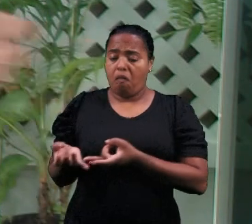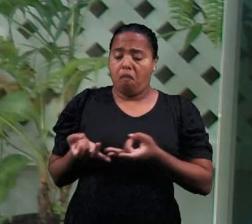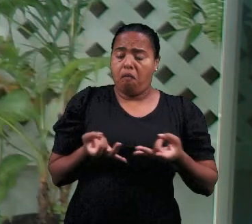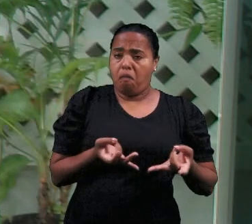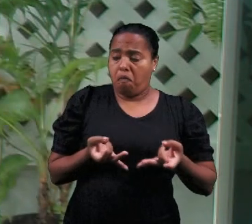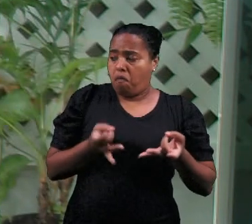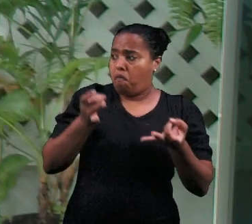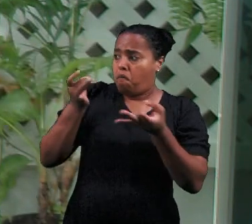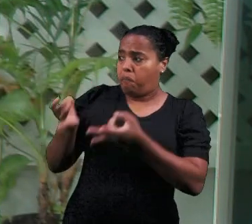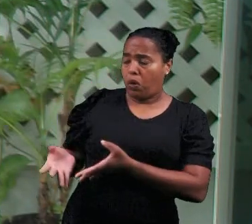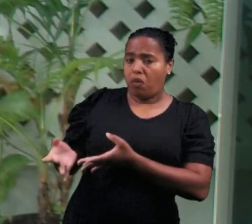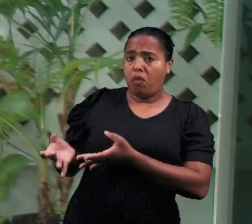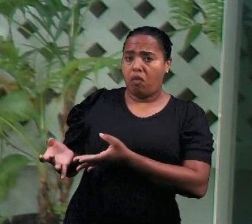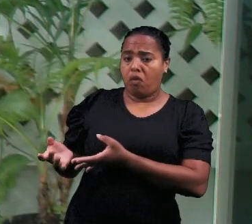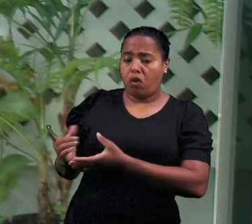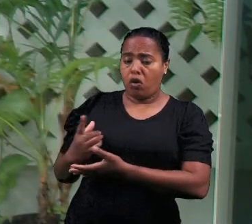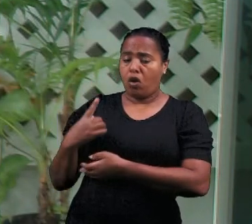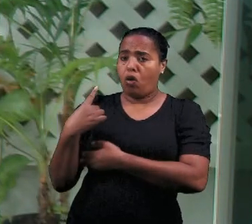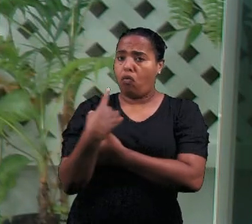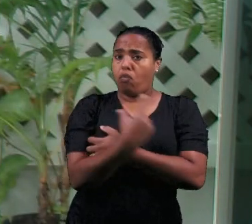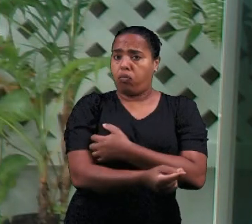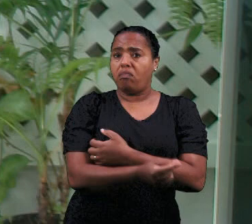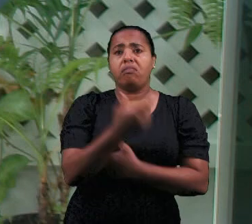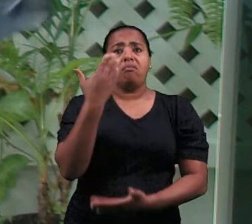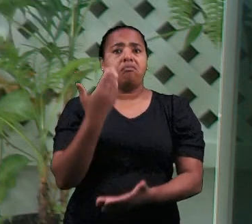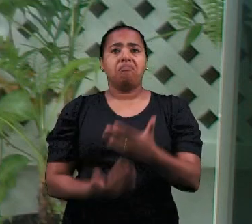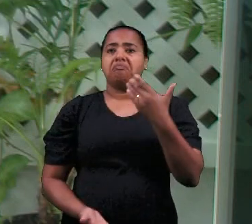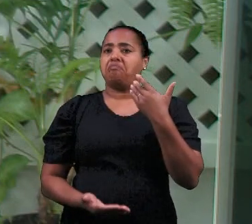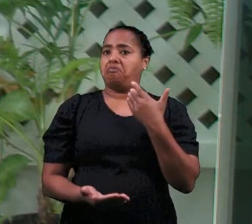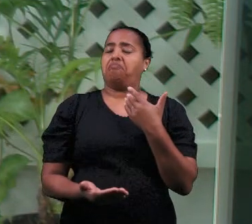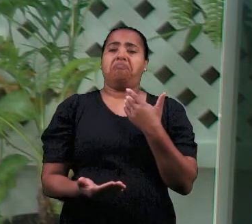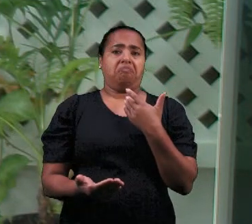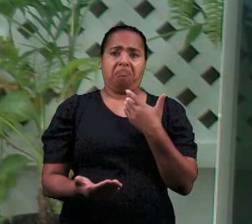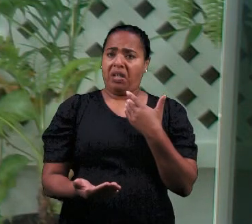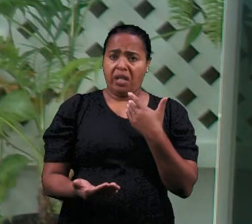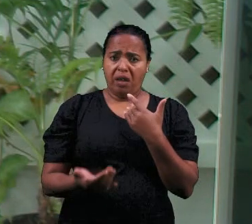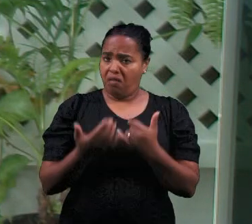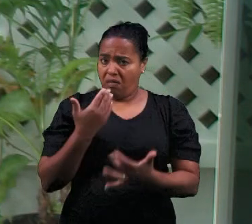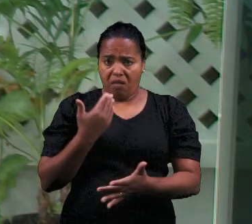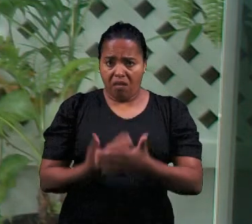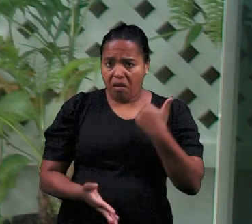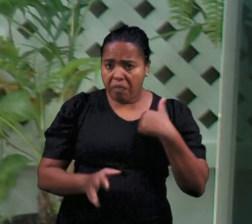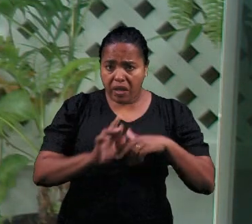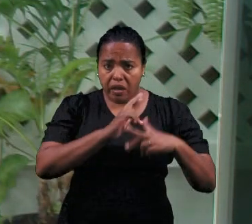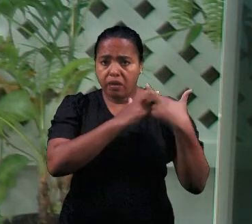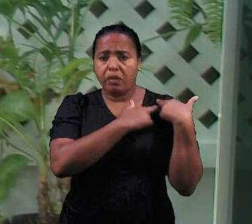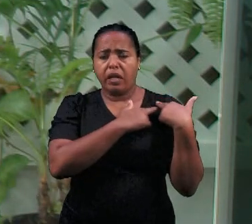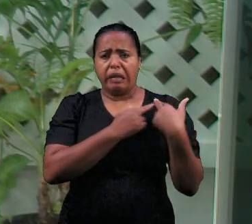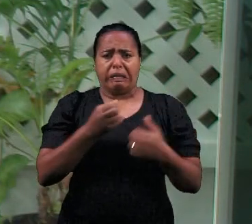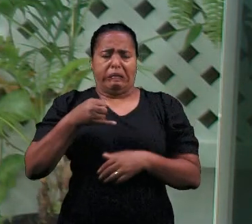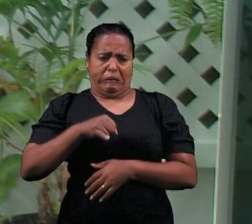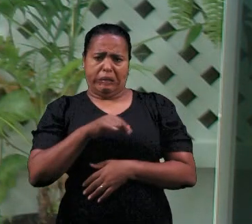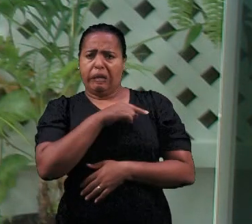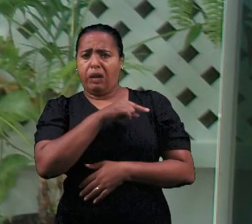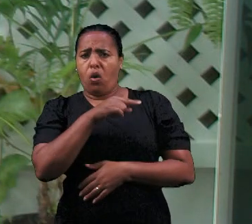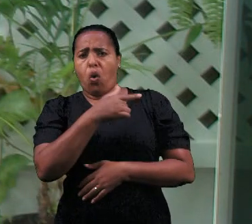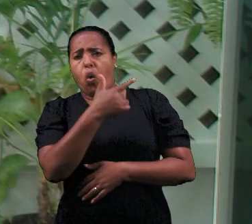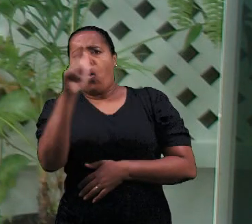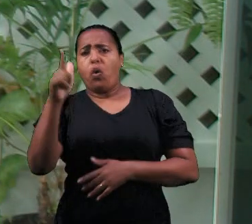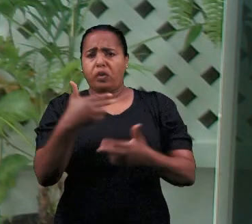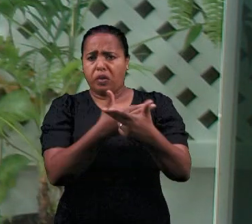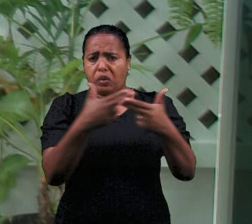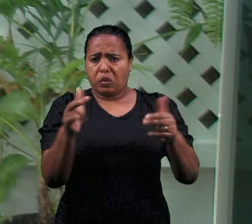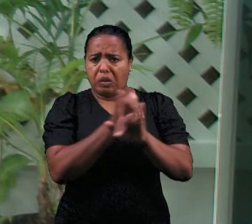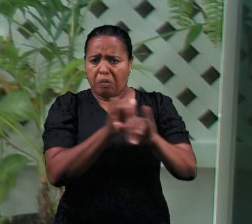message. C'est pour cela que ceux qui quittent, ceux qui partent, ils ont perdu cet engagement. S'ils vont